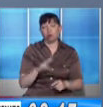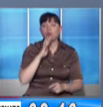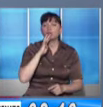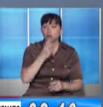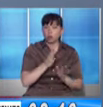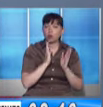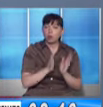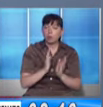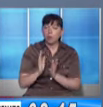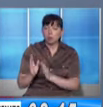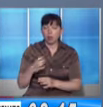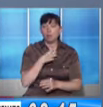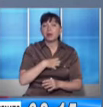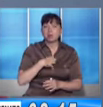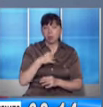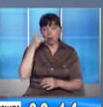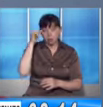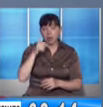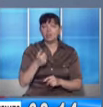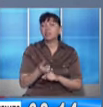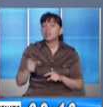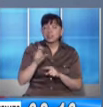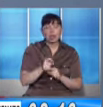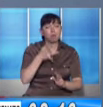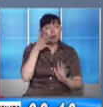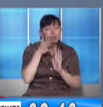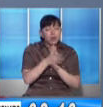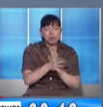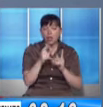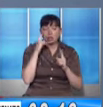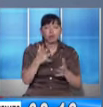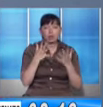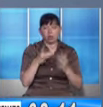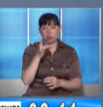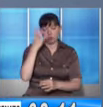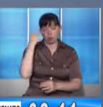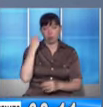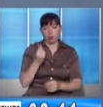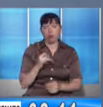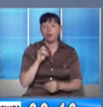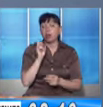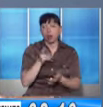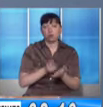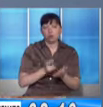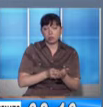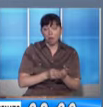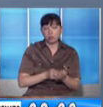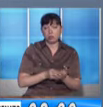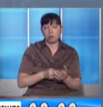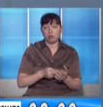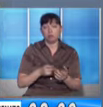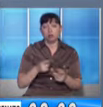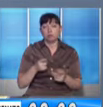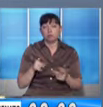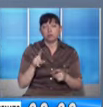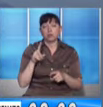4 ani consecutiv, primăria municipiului Bălți este cea mai transparentă primărie din Republica Moldova și ca dovadă de însemn de